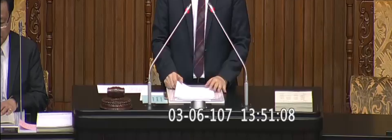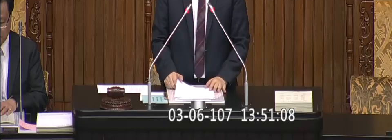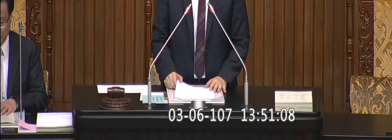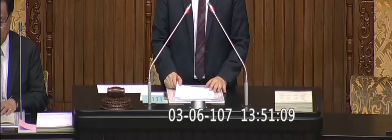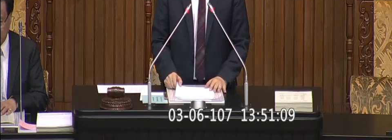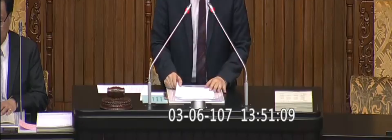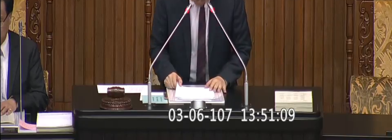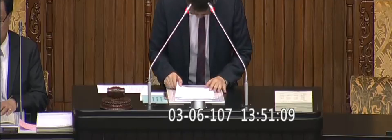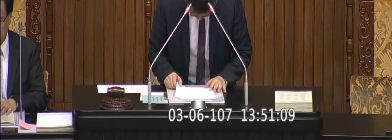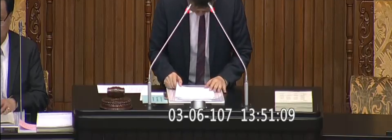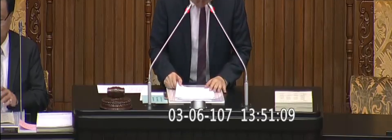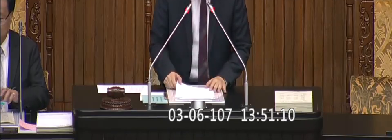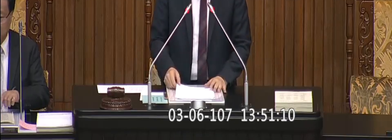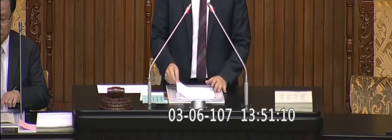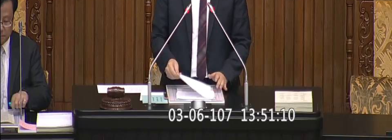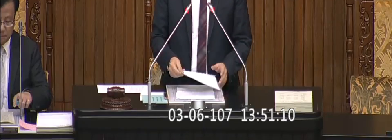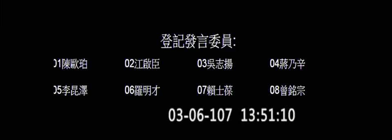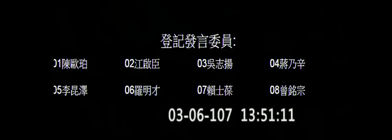员。